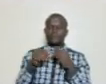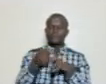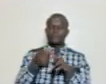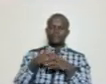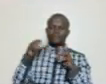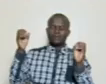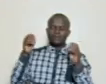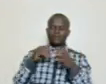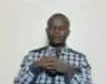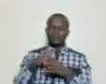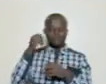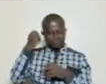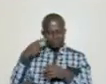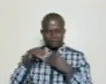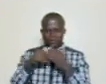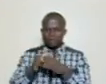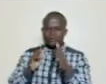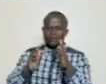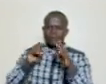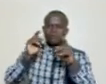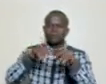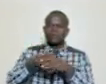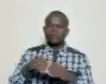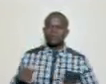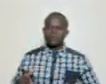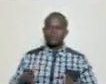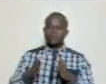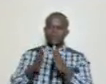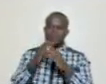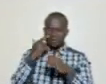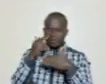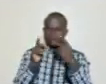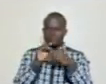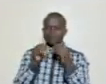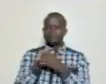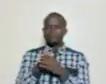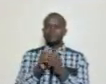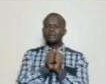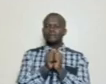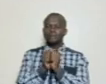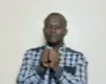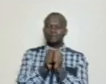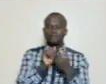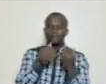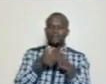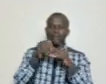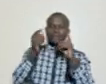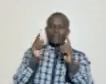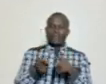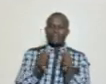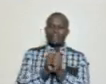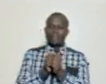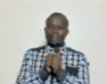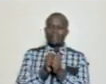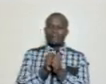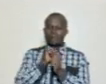Kigali. Ubwo rero n'ubundi nirukanse ndi kuza hano ku muhano ngo ndebe abantu twambukana. Ubwo rero mitangwa muri cya kintuza kirimo